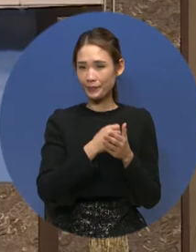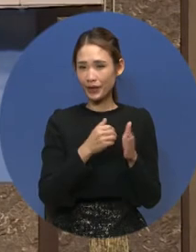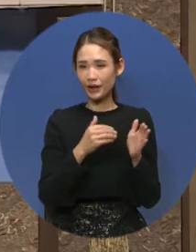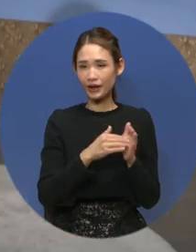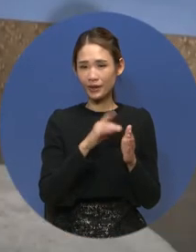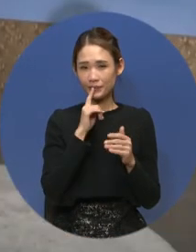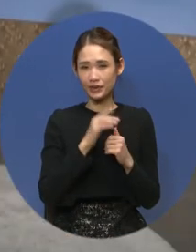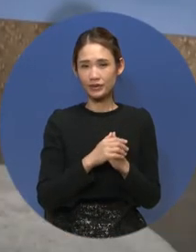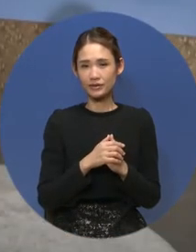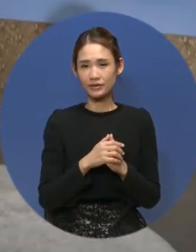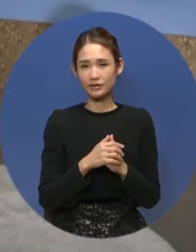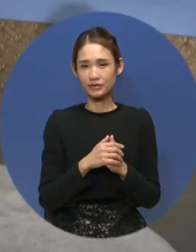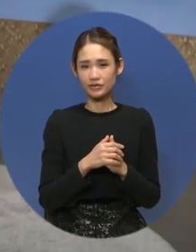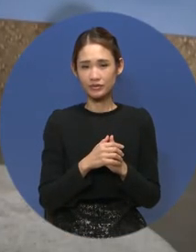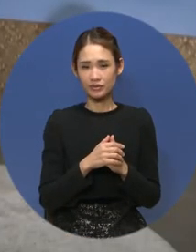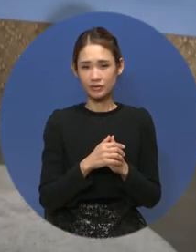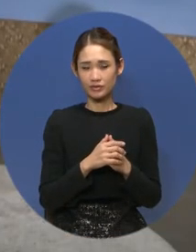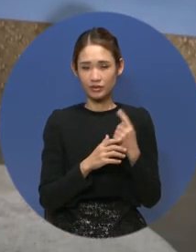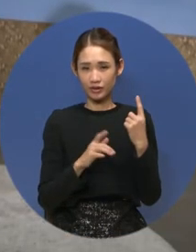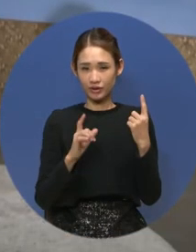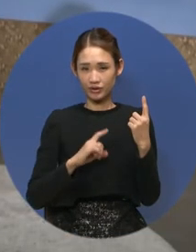네. 그리고 또